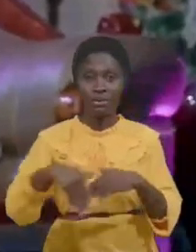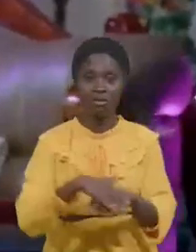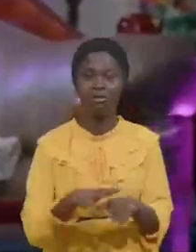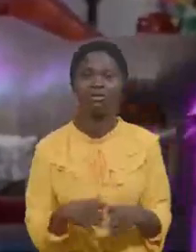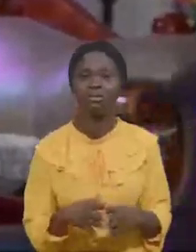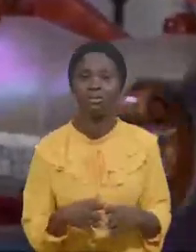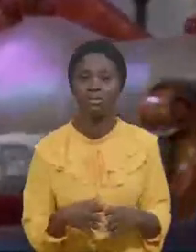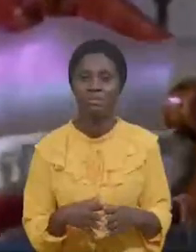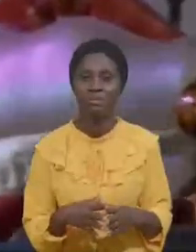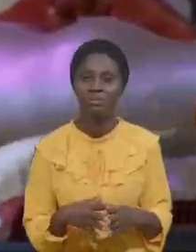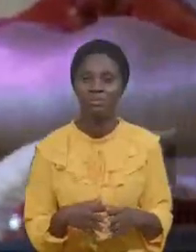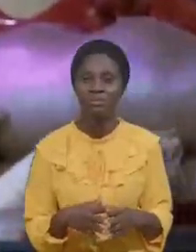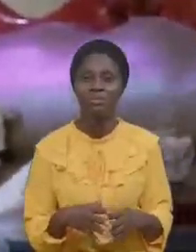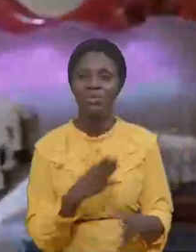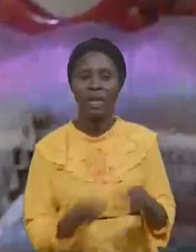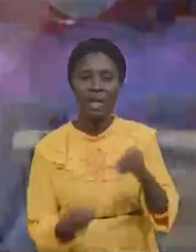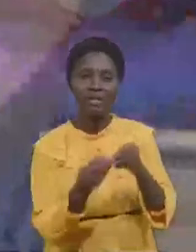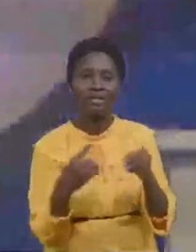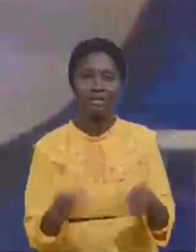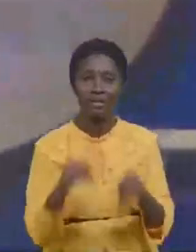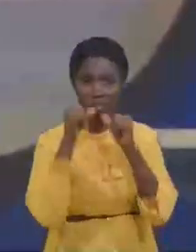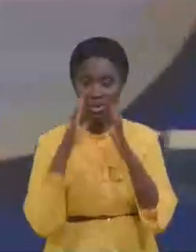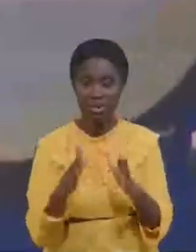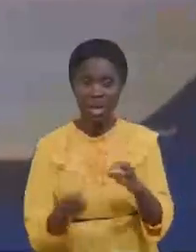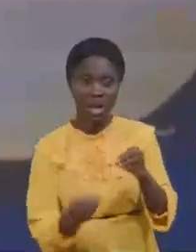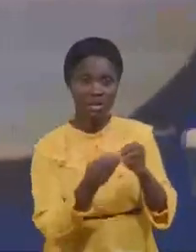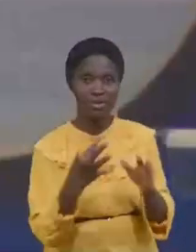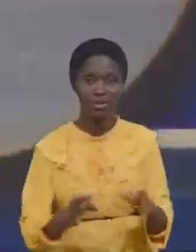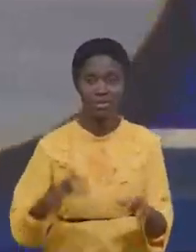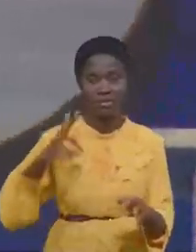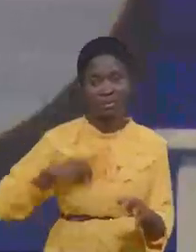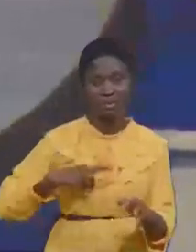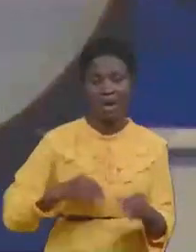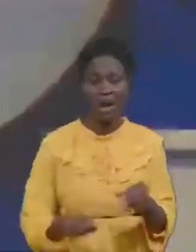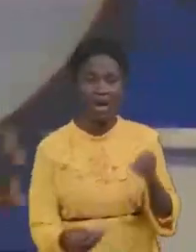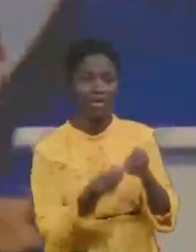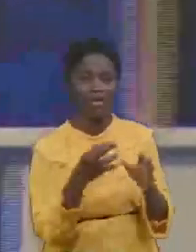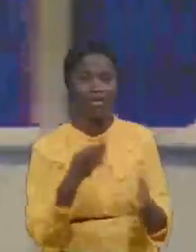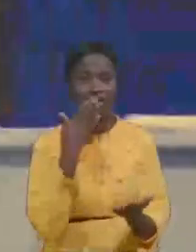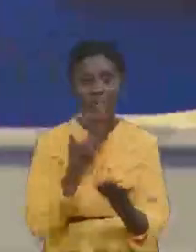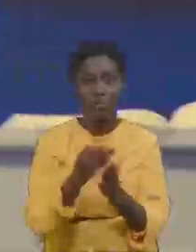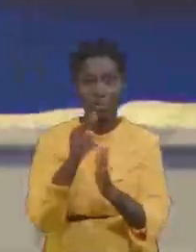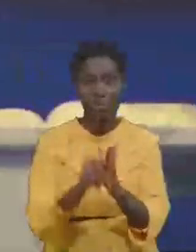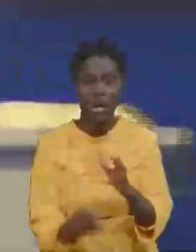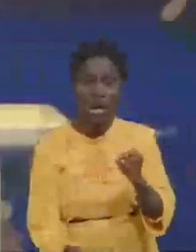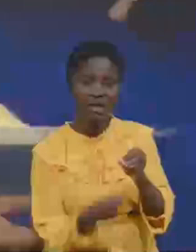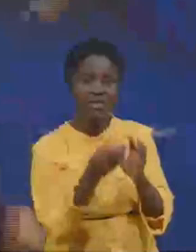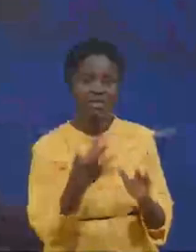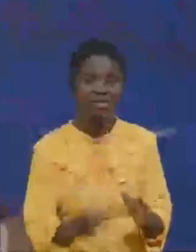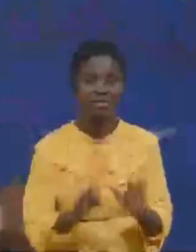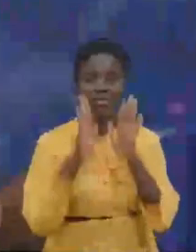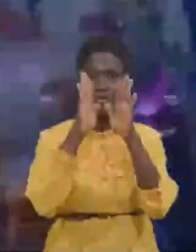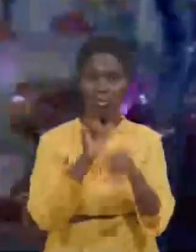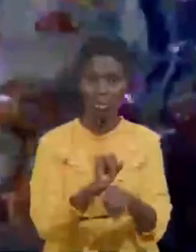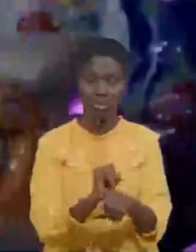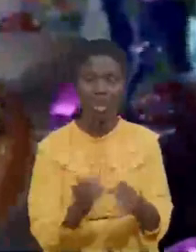bénédictions, l'addition de bienfaits, l'addition de bonté, l'addition de miracles, l'addition